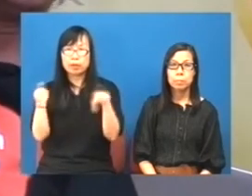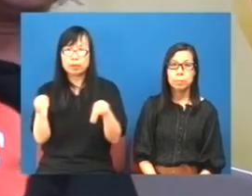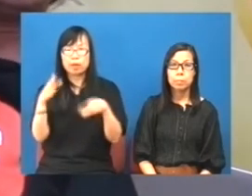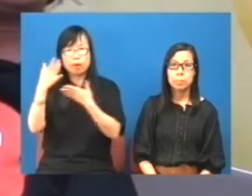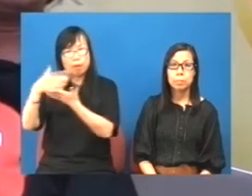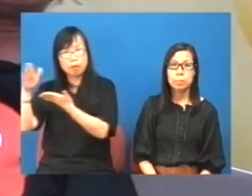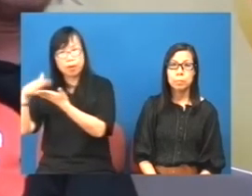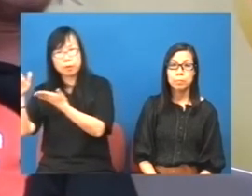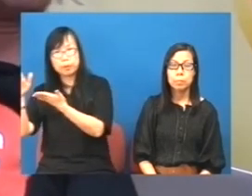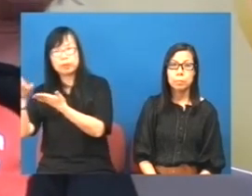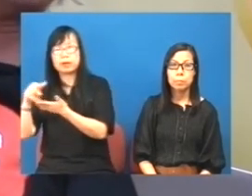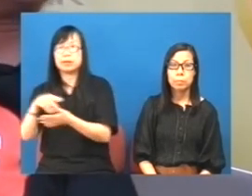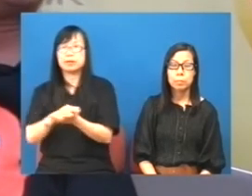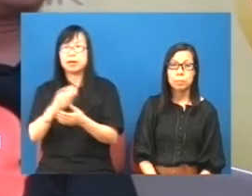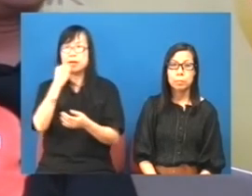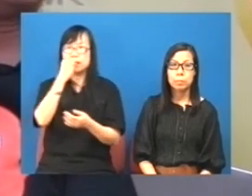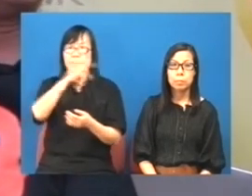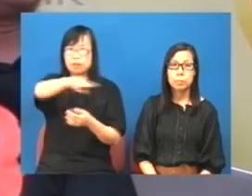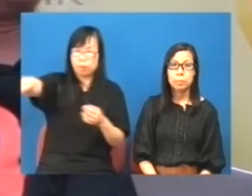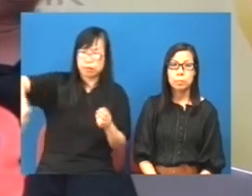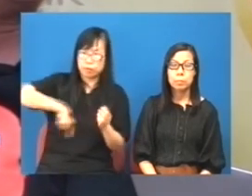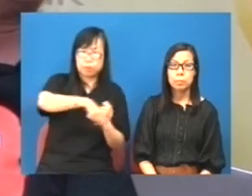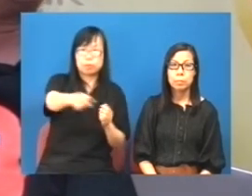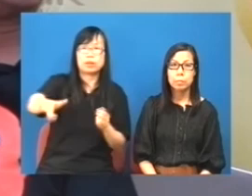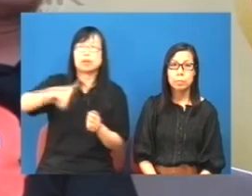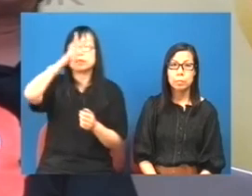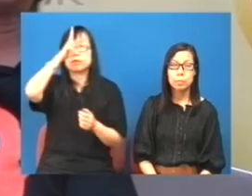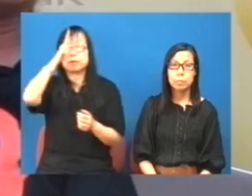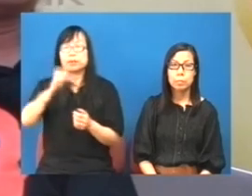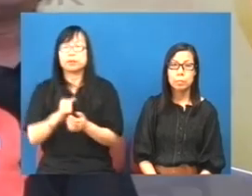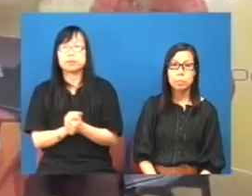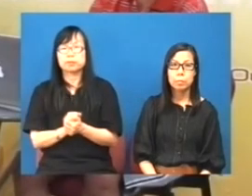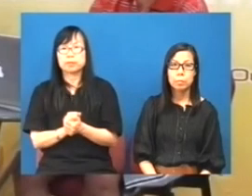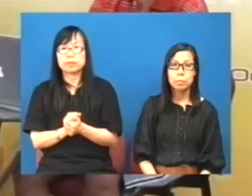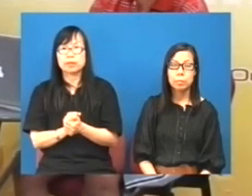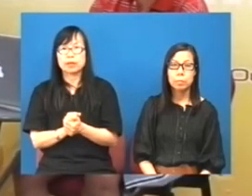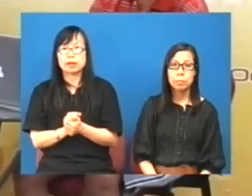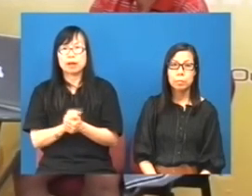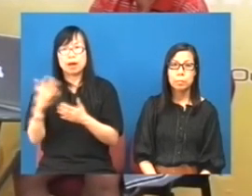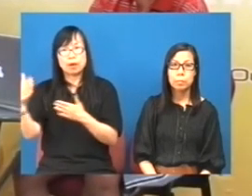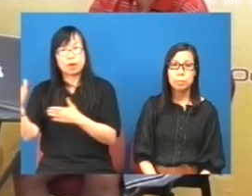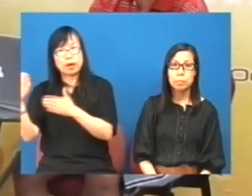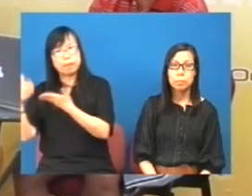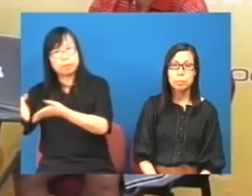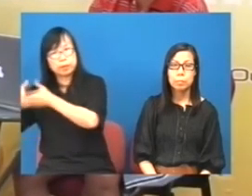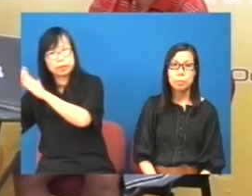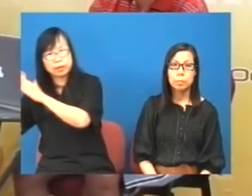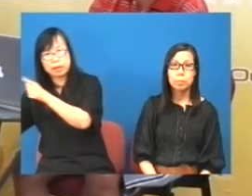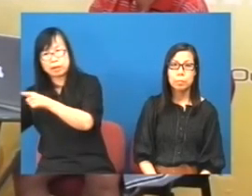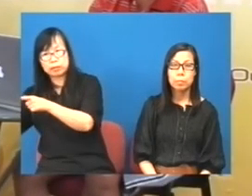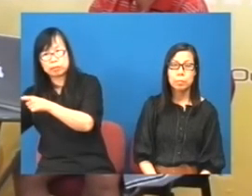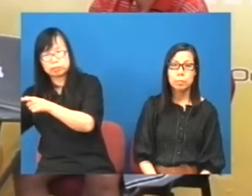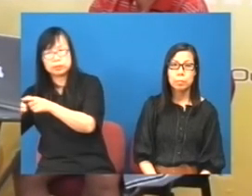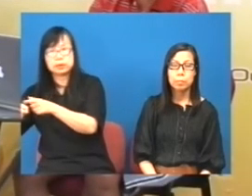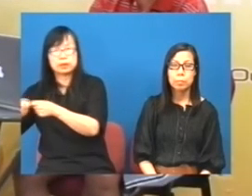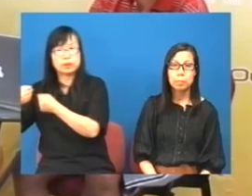都是以前食環市或者康民署的官他組織他去整一間公司來競投